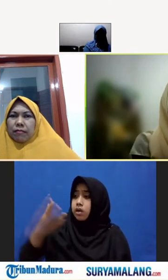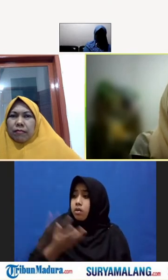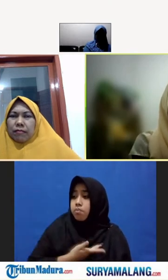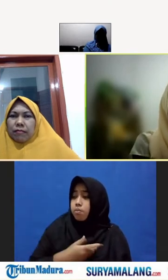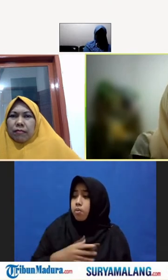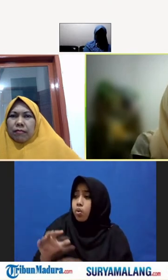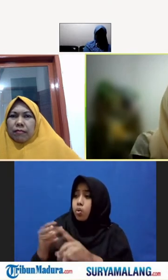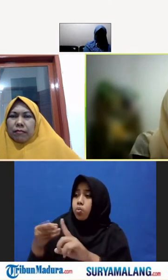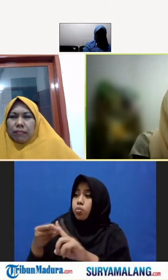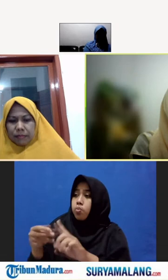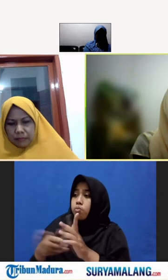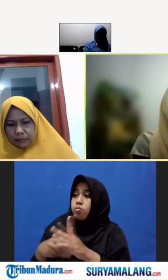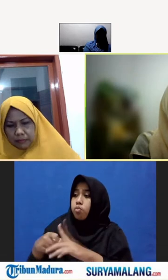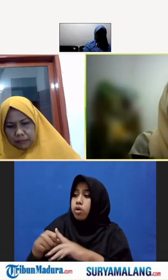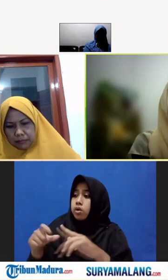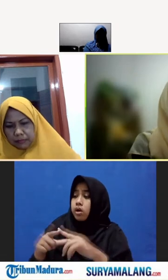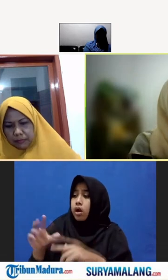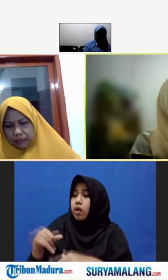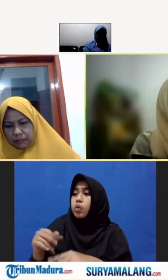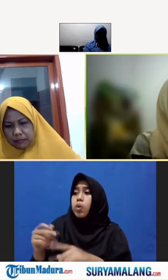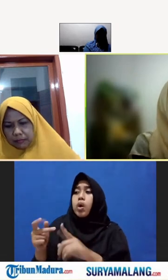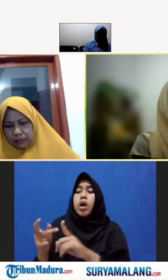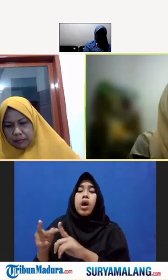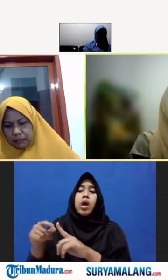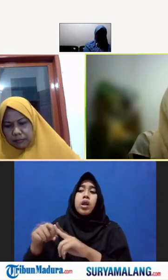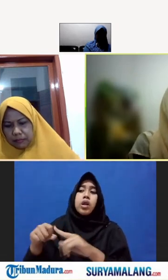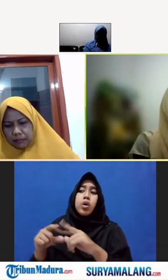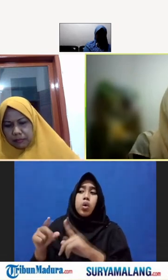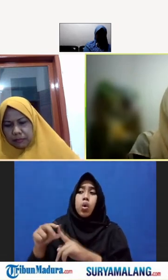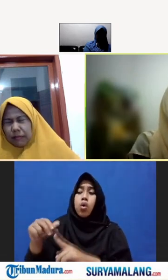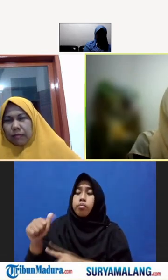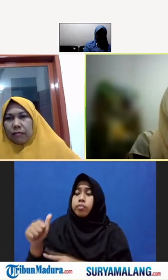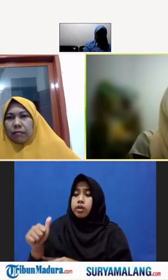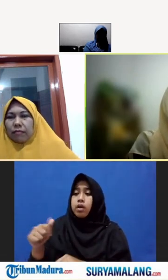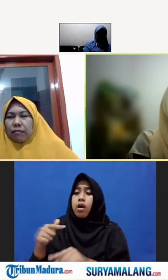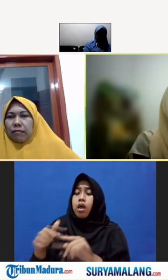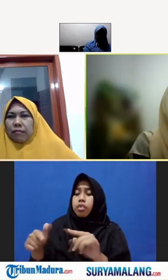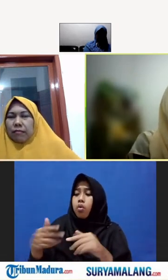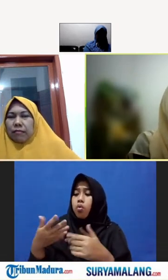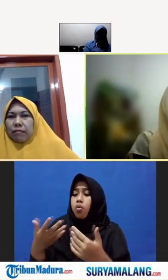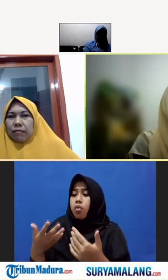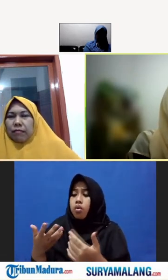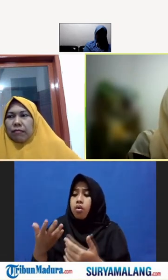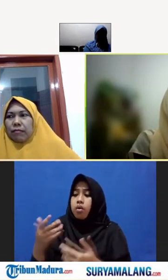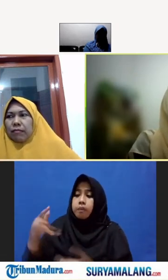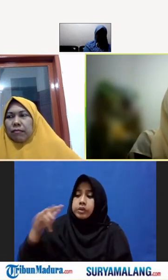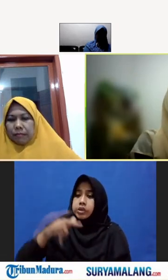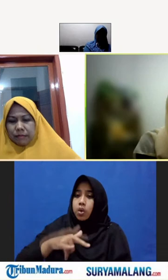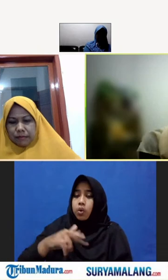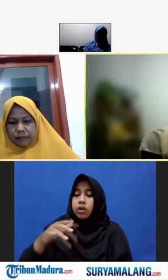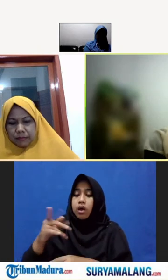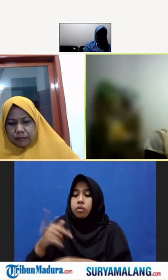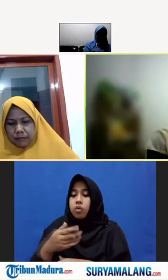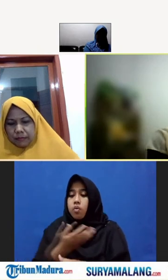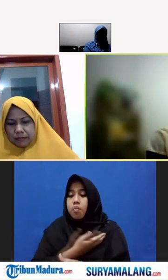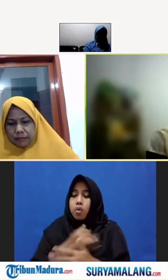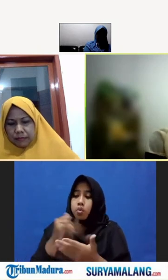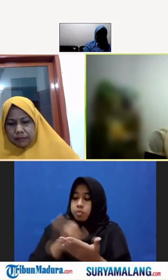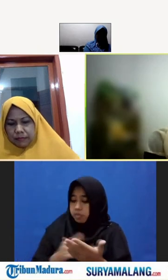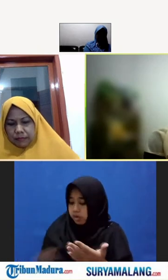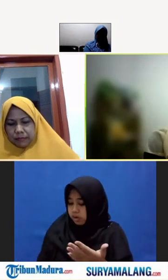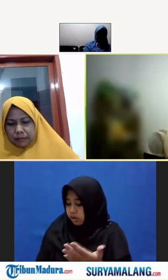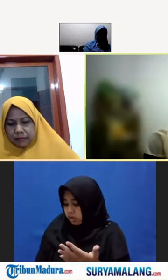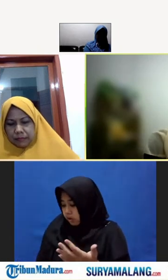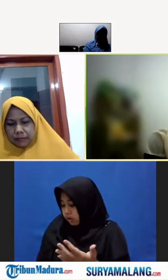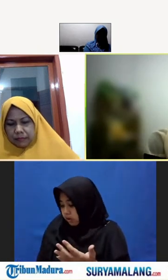sambil main helikopter, atau sambil main atau sambil mewarnai. Nah, jadi apapun yang dia pilih